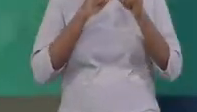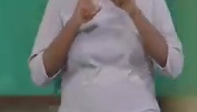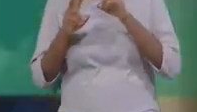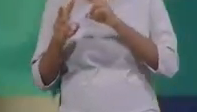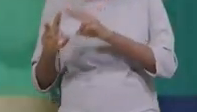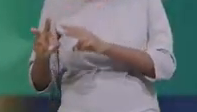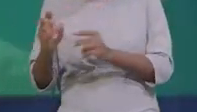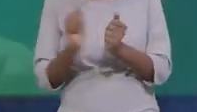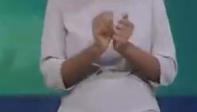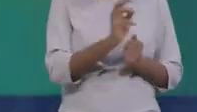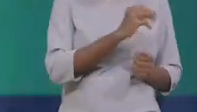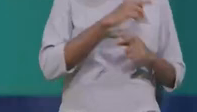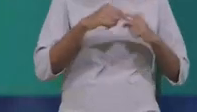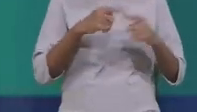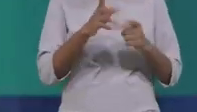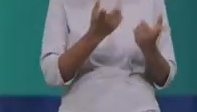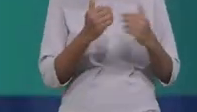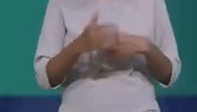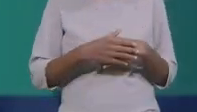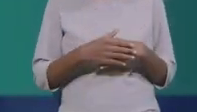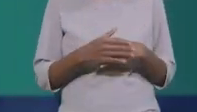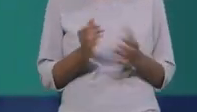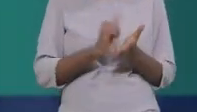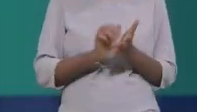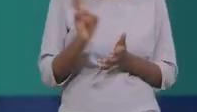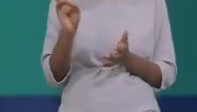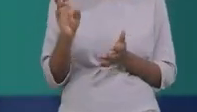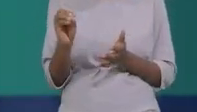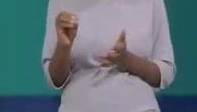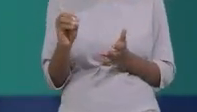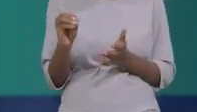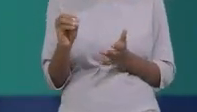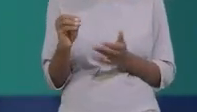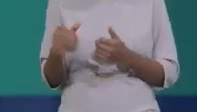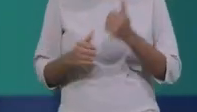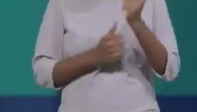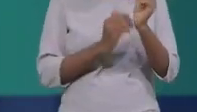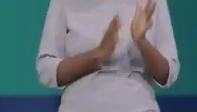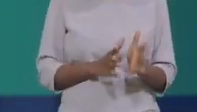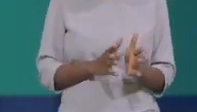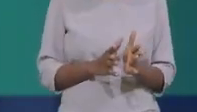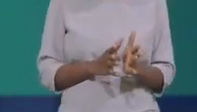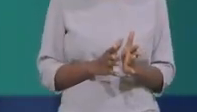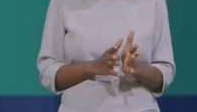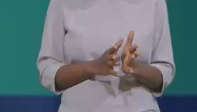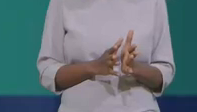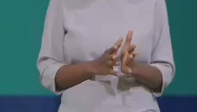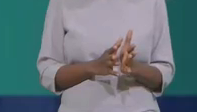son observation était avec eux. Et quand ils sont revenus, ses 70 disciples,